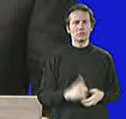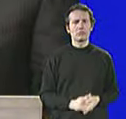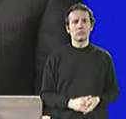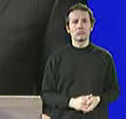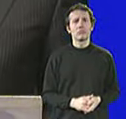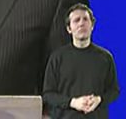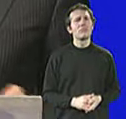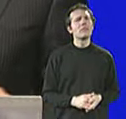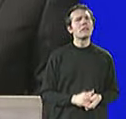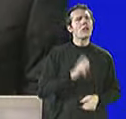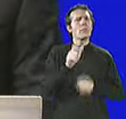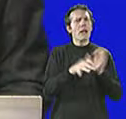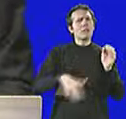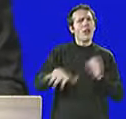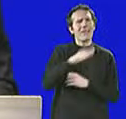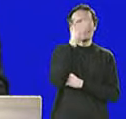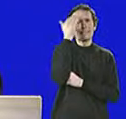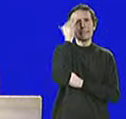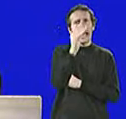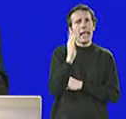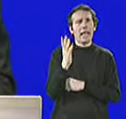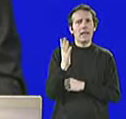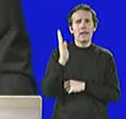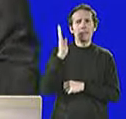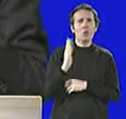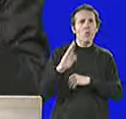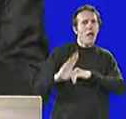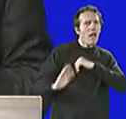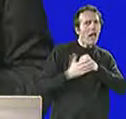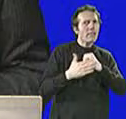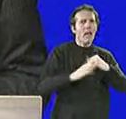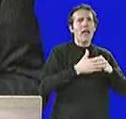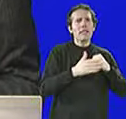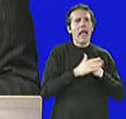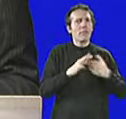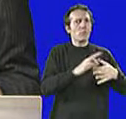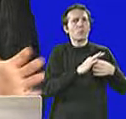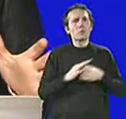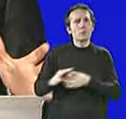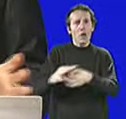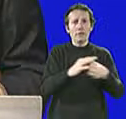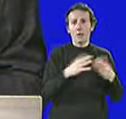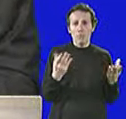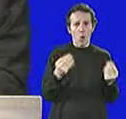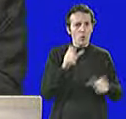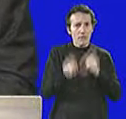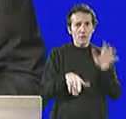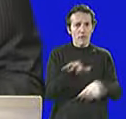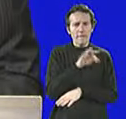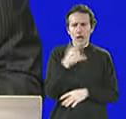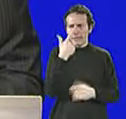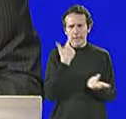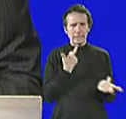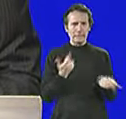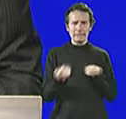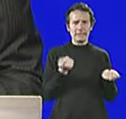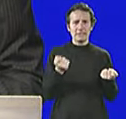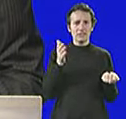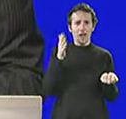qu'elle peut avoir besoin un jour de la solidarité nationale, parce que beaucoup de ces Français qui ont le sentiment de ne plus maîtriser leur